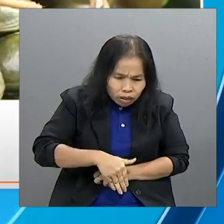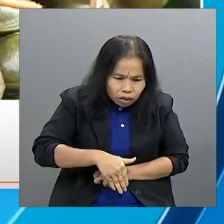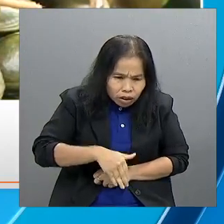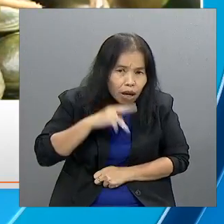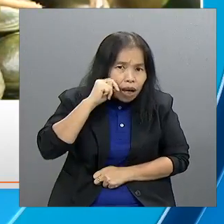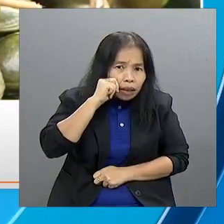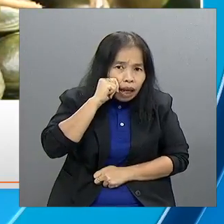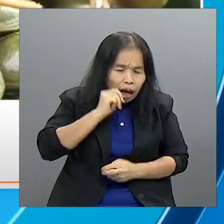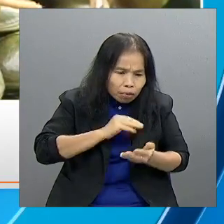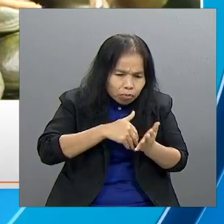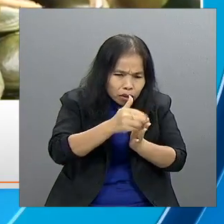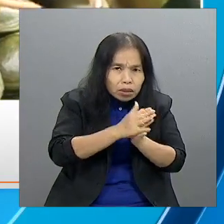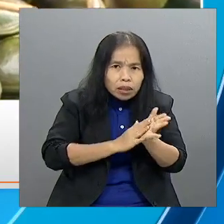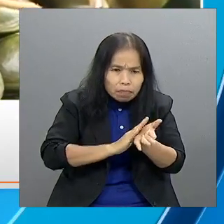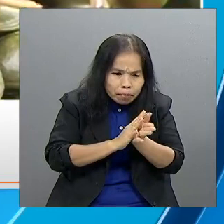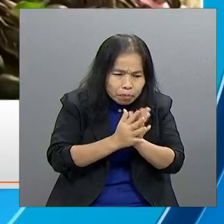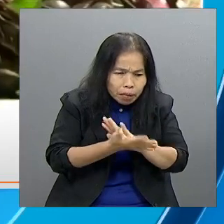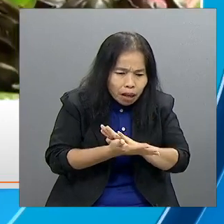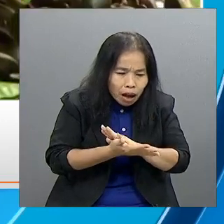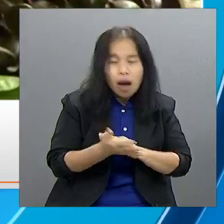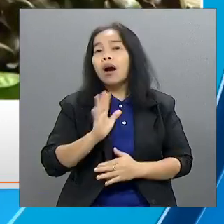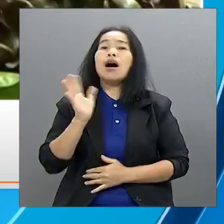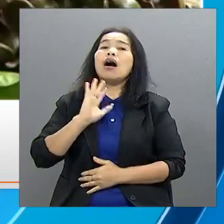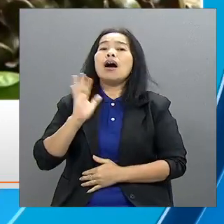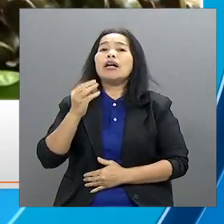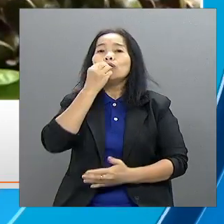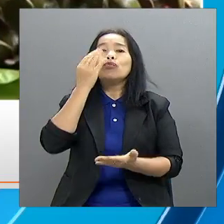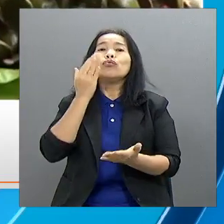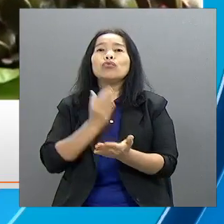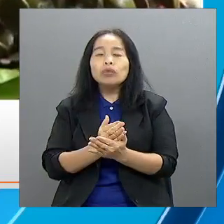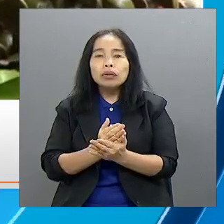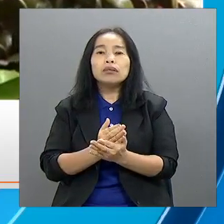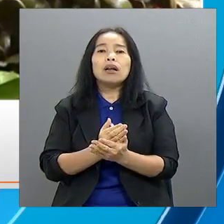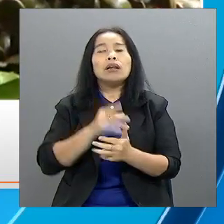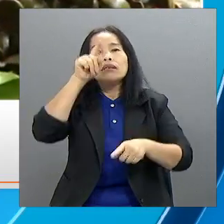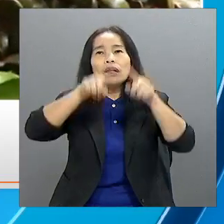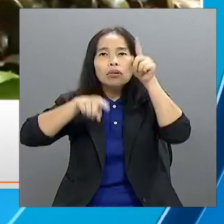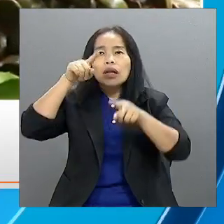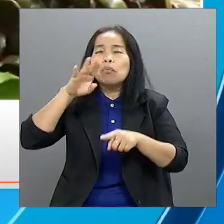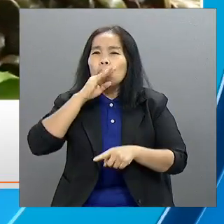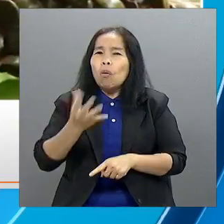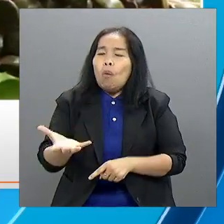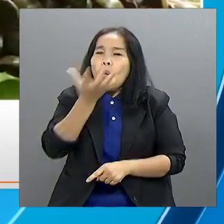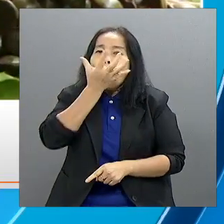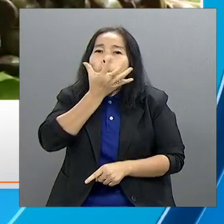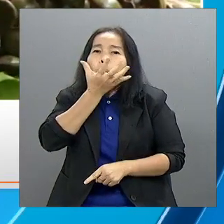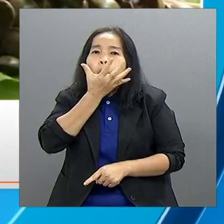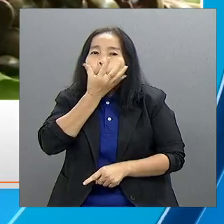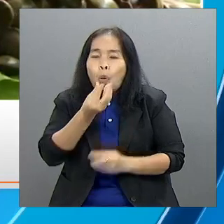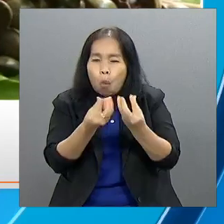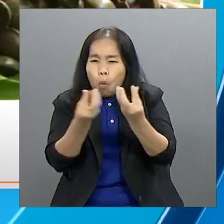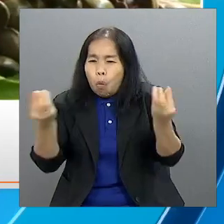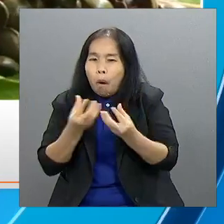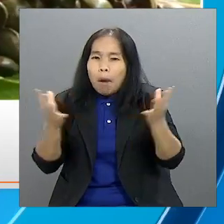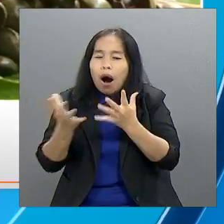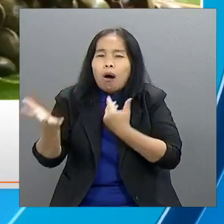ภคบ่อยๆตามฤดูกาลของของที่มีอยู่เนี่ยนะครับแต่ได้กินมากเกินไปมันก็จะเป็นเรื่องเดิมนะเช่นภายใน